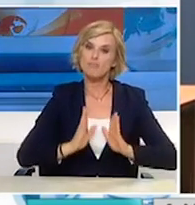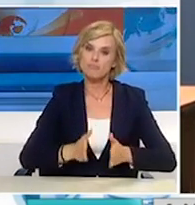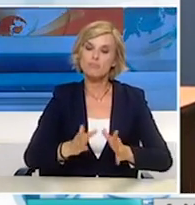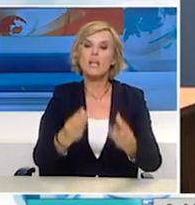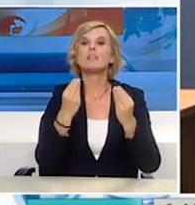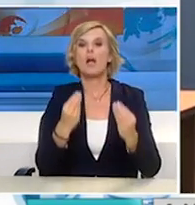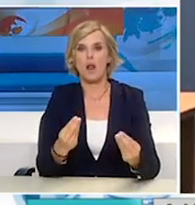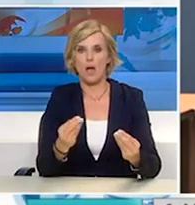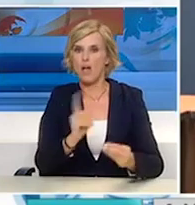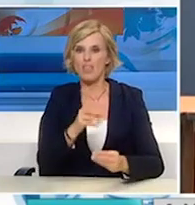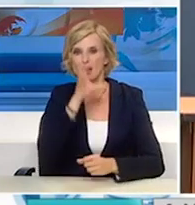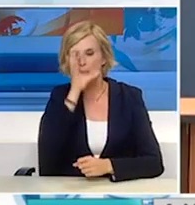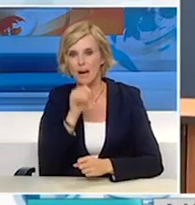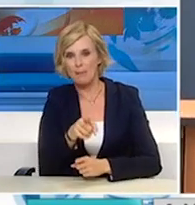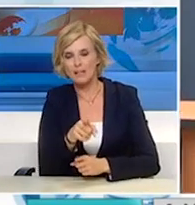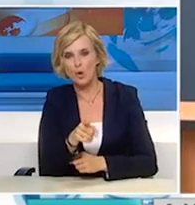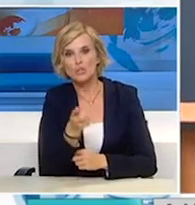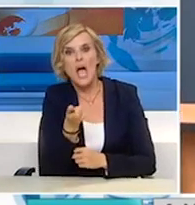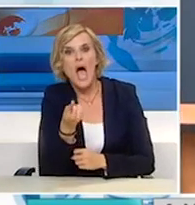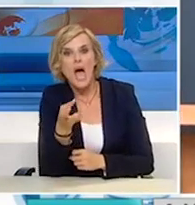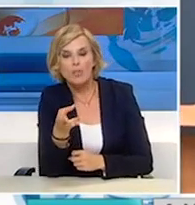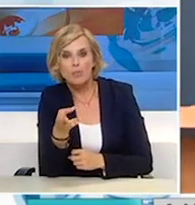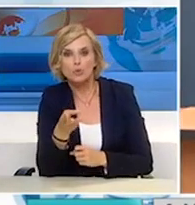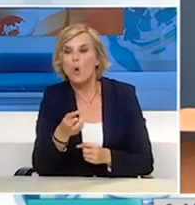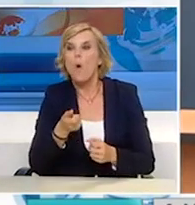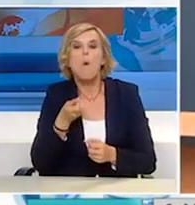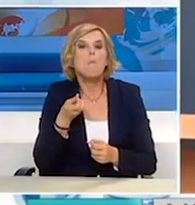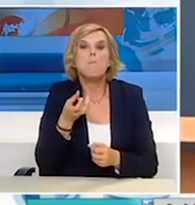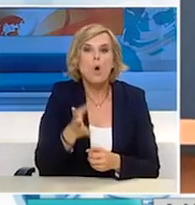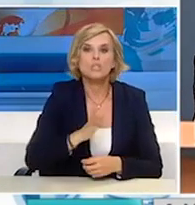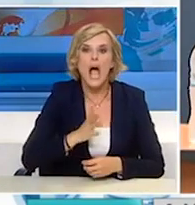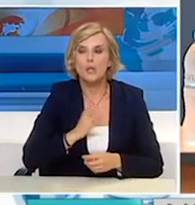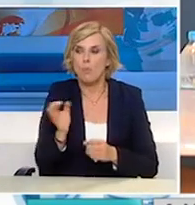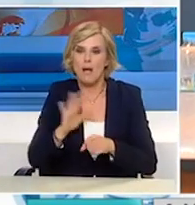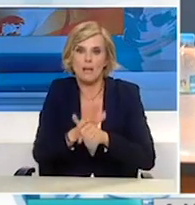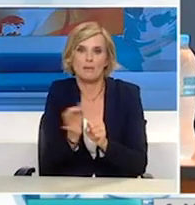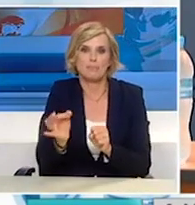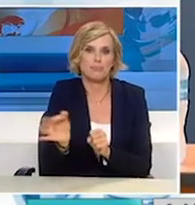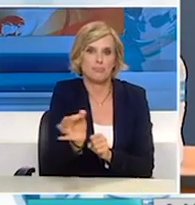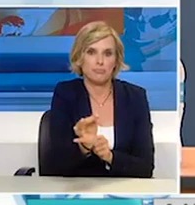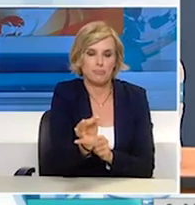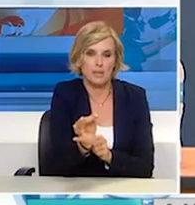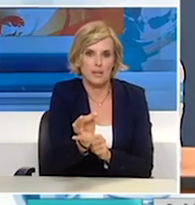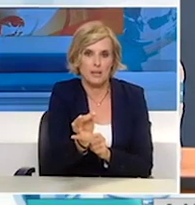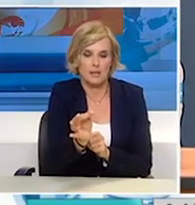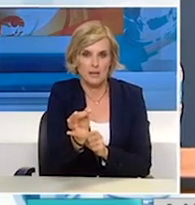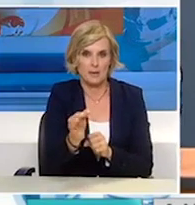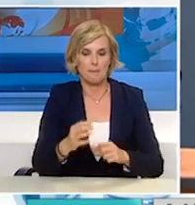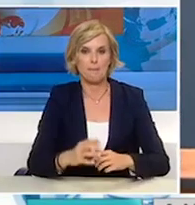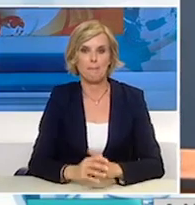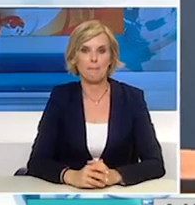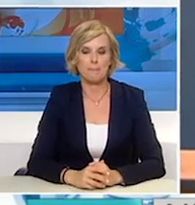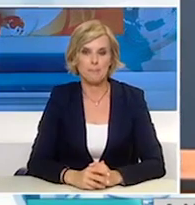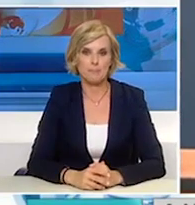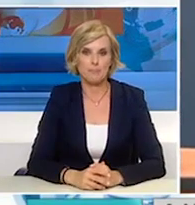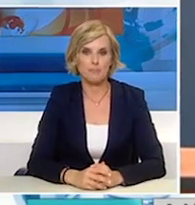Δεν είναι μόνο ο πραγματικός αριθμός αναπαραγωγής, αυτό το real, το RTAF, το effective RO, όπως λέγεται